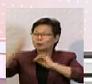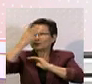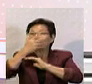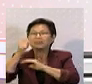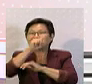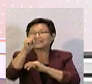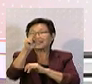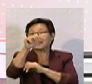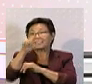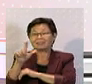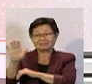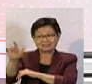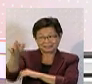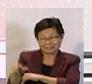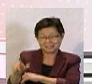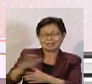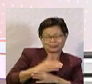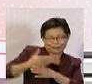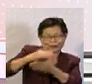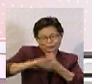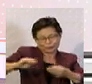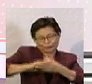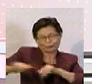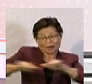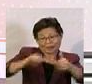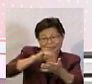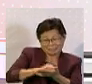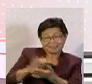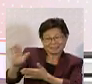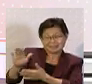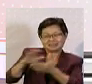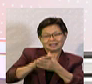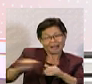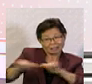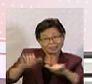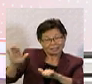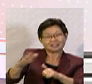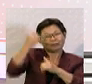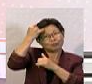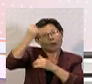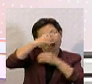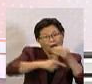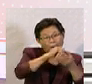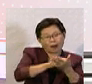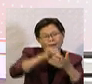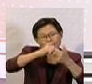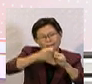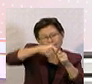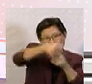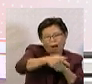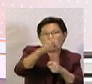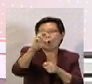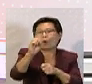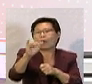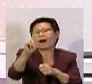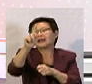Anzalna Nasir yang selain berkongsi kisah aktiviti terkininya, beliau turut memberi pandangan mengenai isu pembayaran